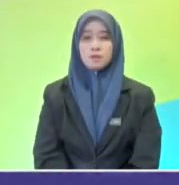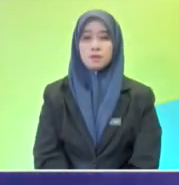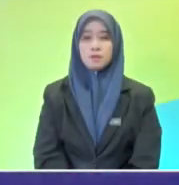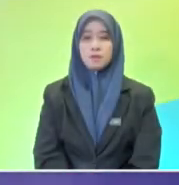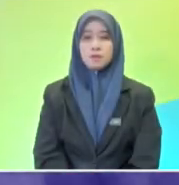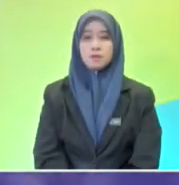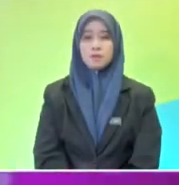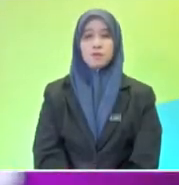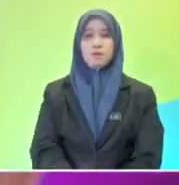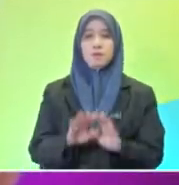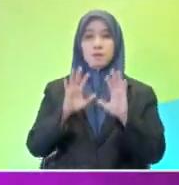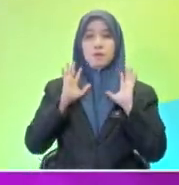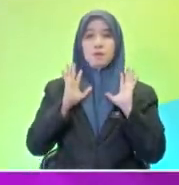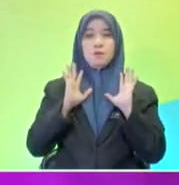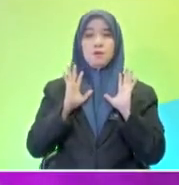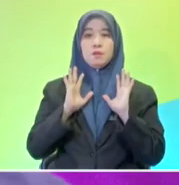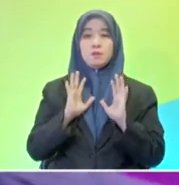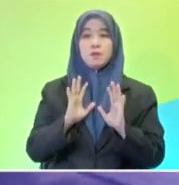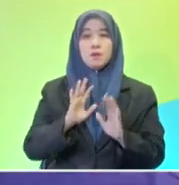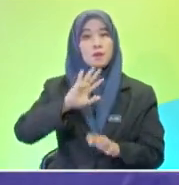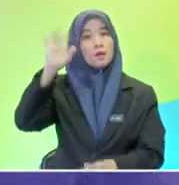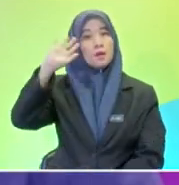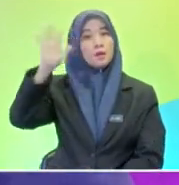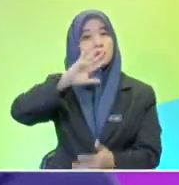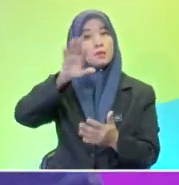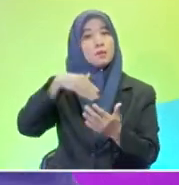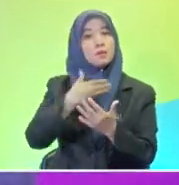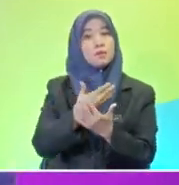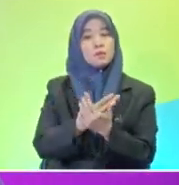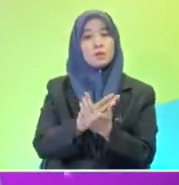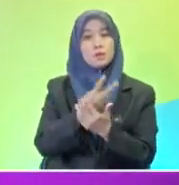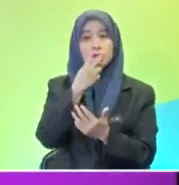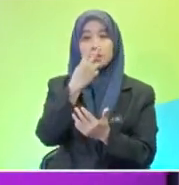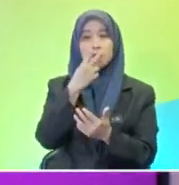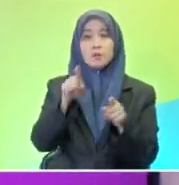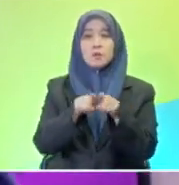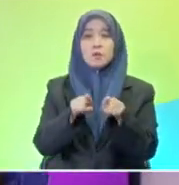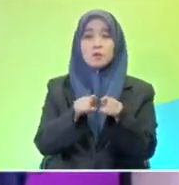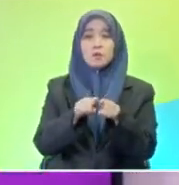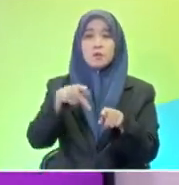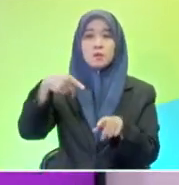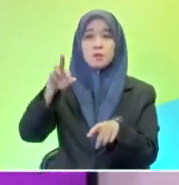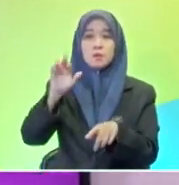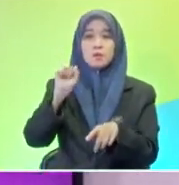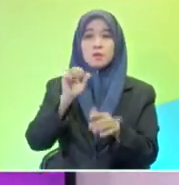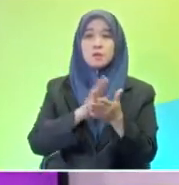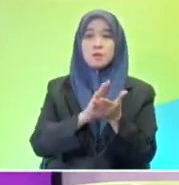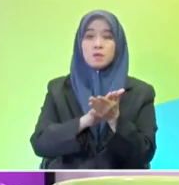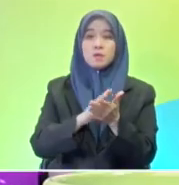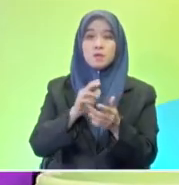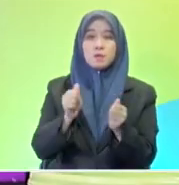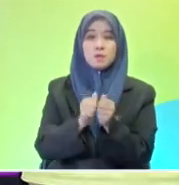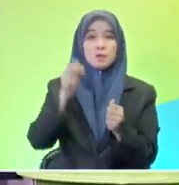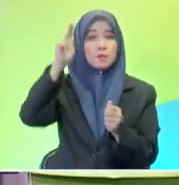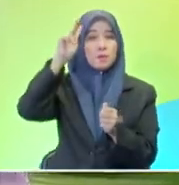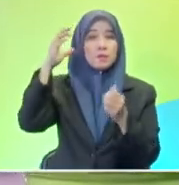KPM terkuj Abang Kris Hai semua Anda sang menonton slot prasekolah bersama saya Kris MJ dan juga